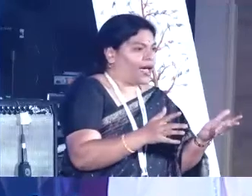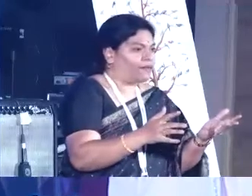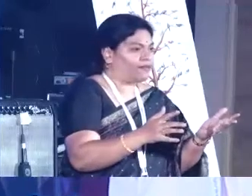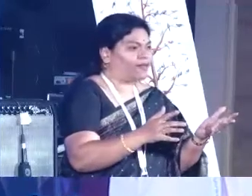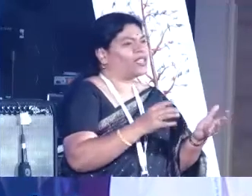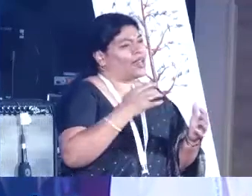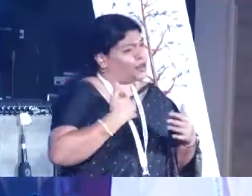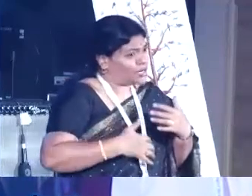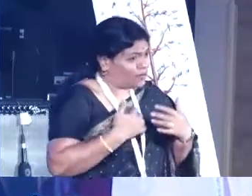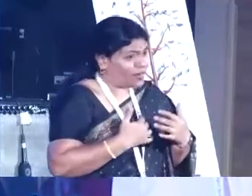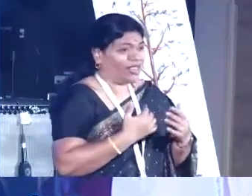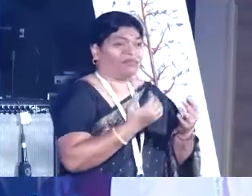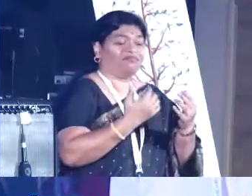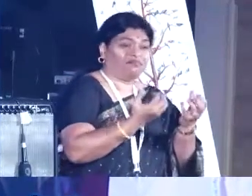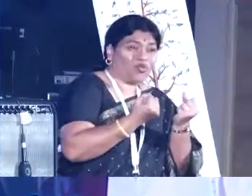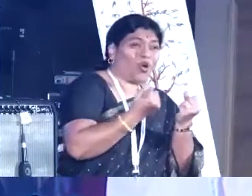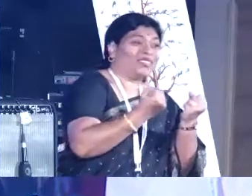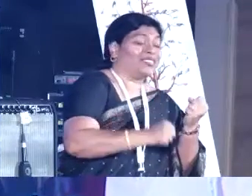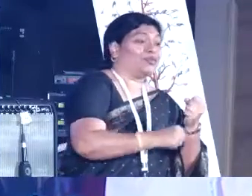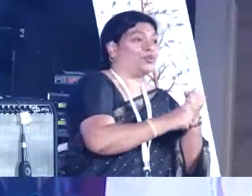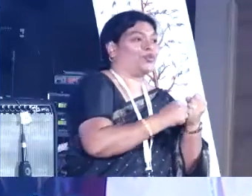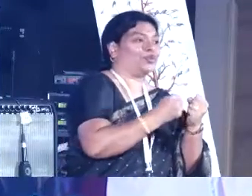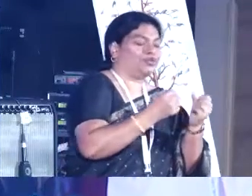मदद के लिए भटकते रहते दर बदर,